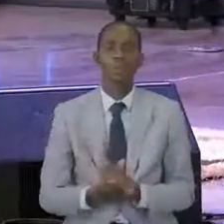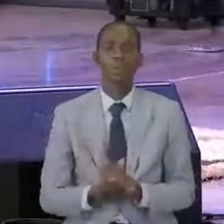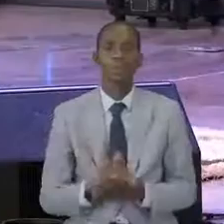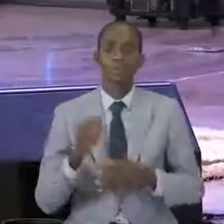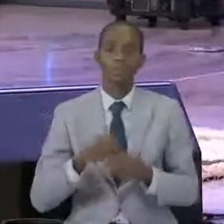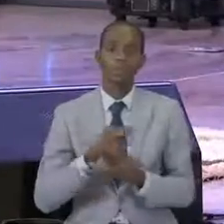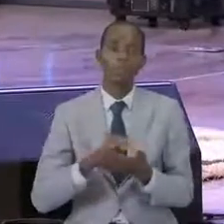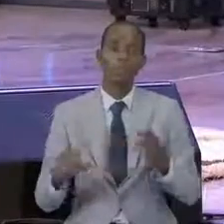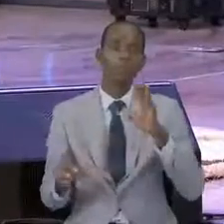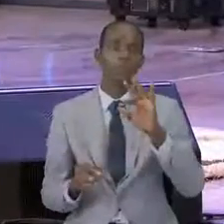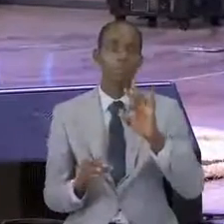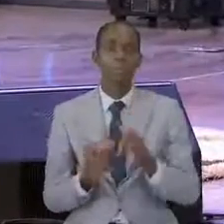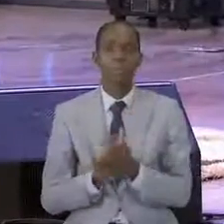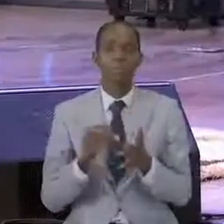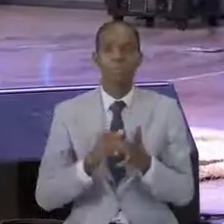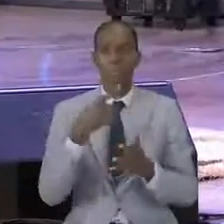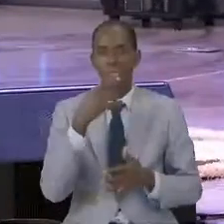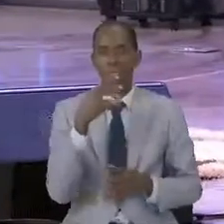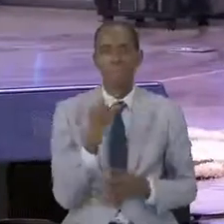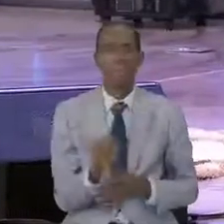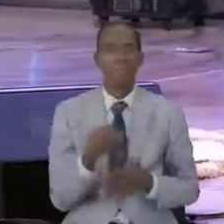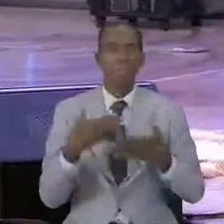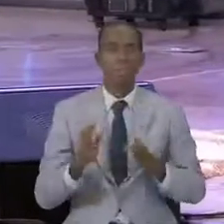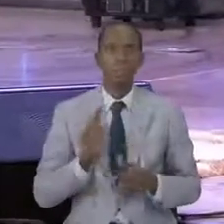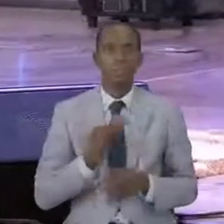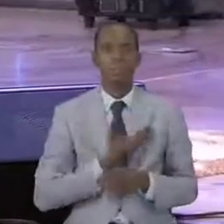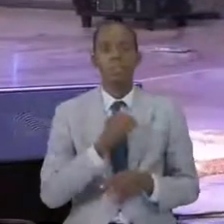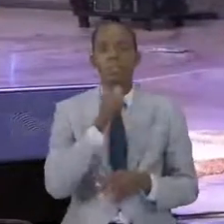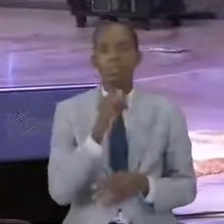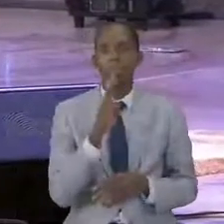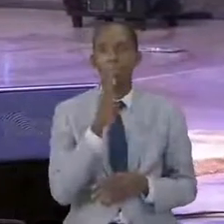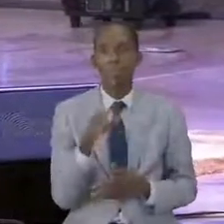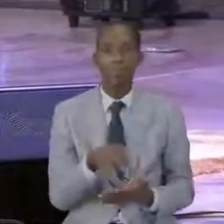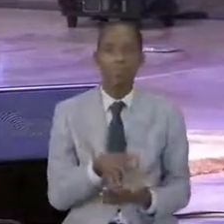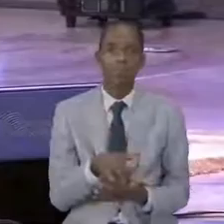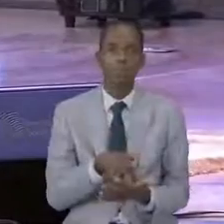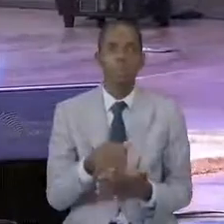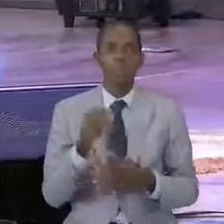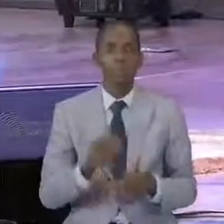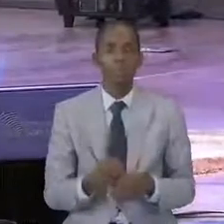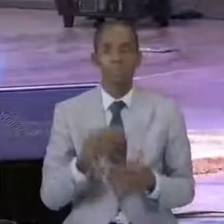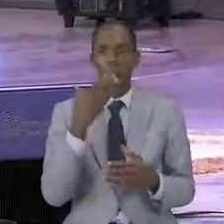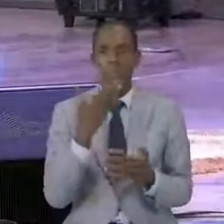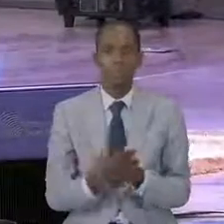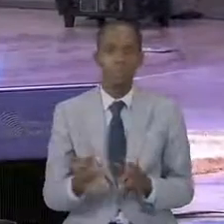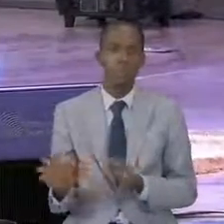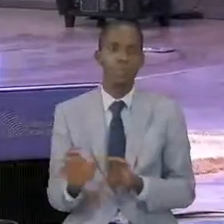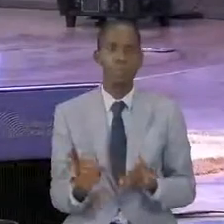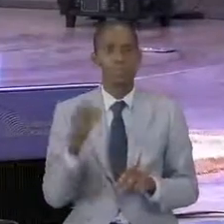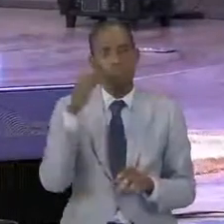verset 9 il dit ne nous lassons pas de faire le bien car